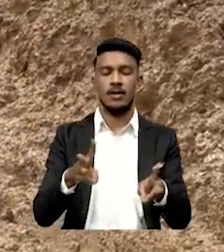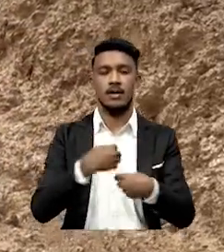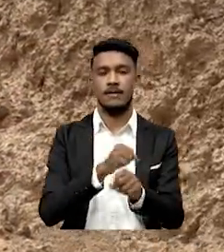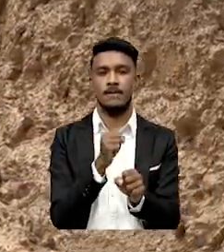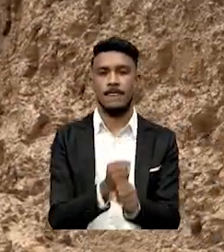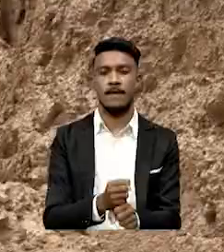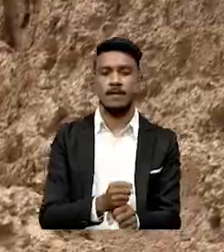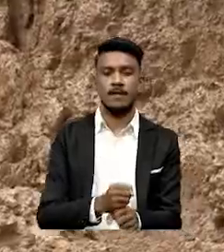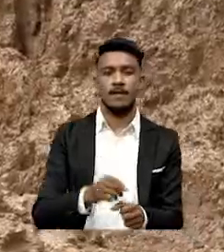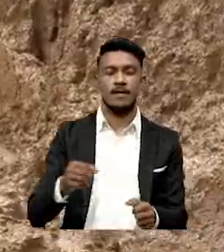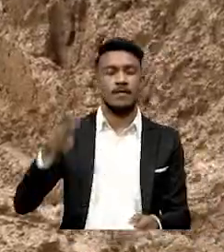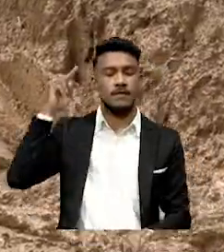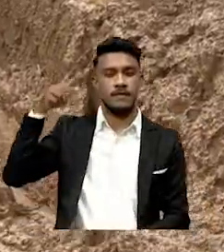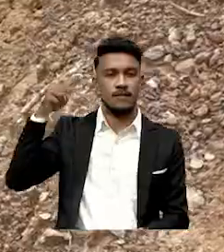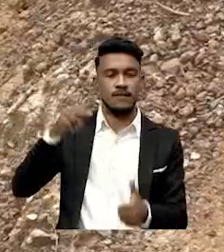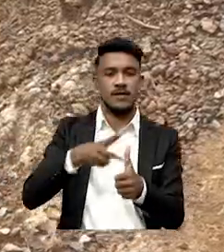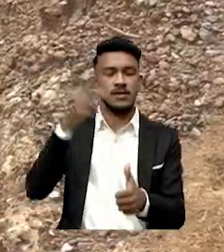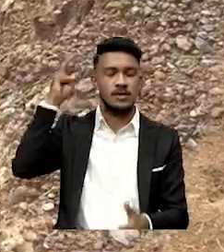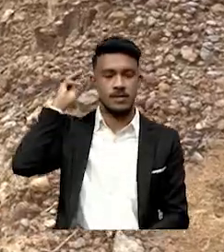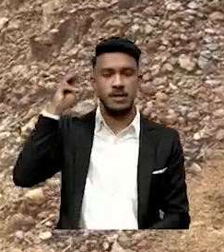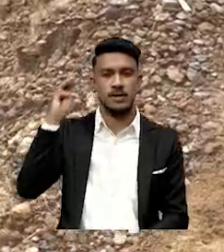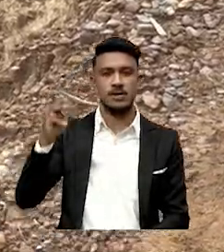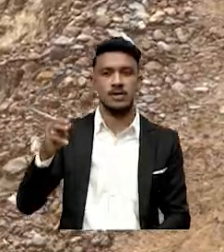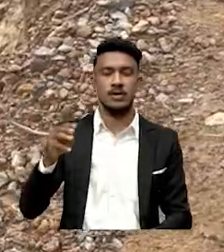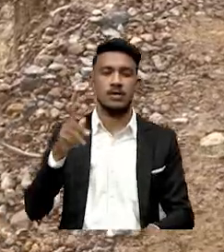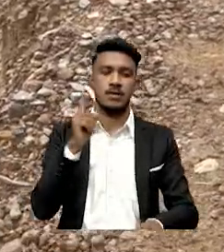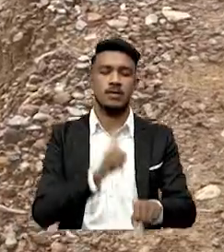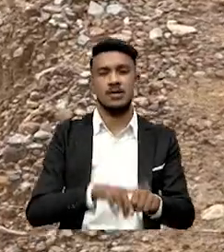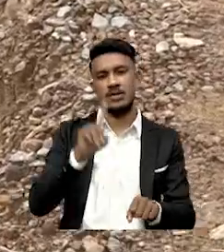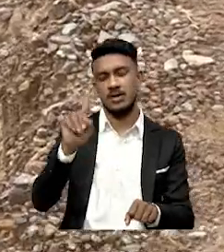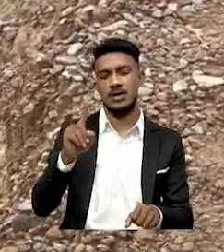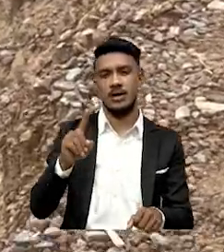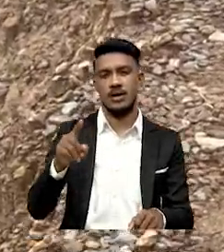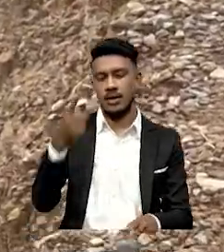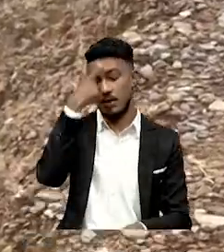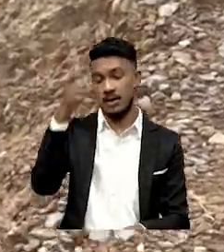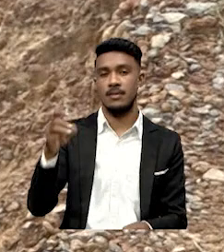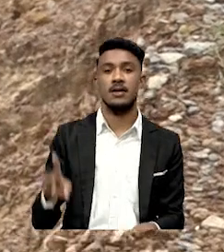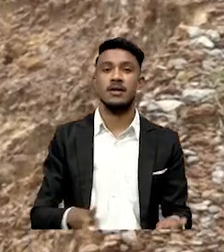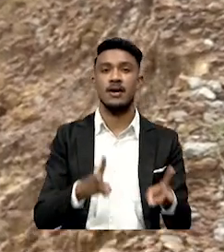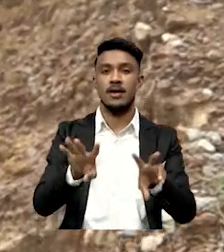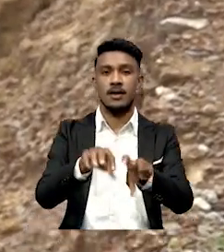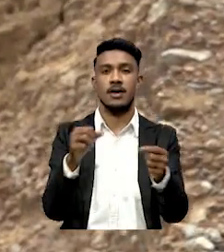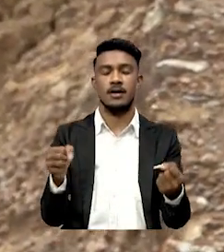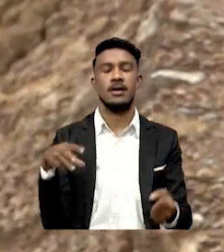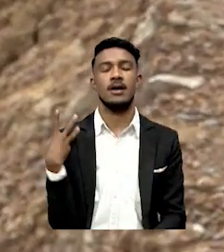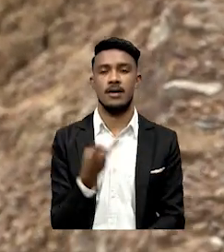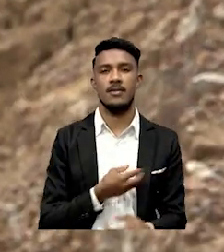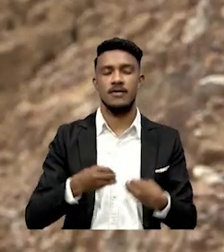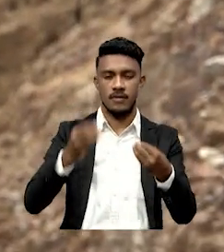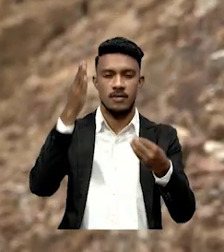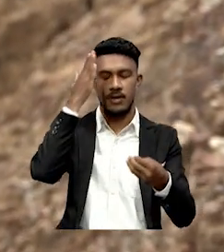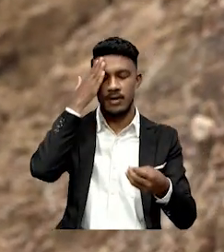mai, hang kuasa orang sedih dalan ihane ba tambah dalan at. Rekomendo saun nurami pobo,